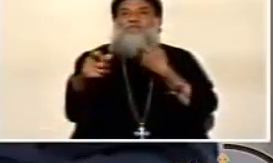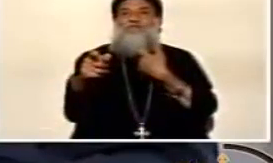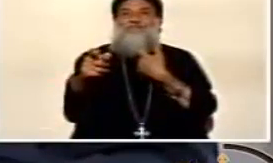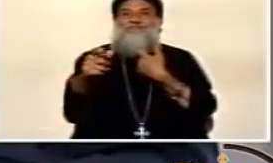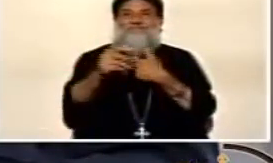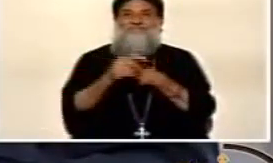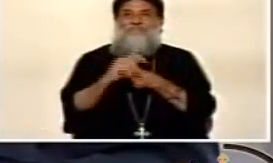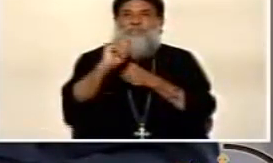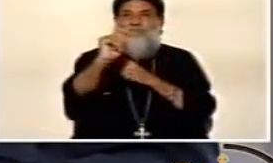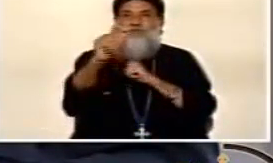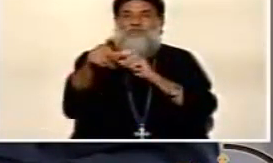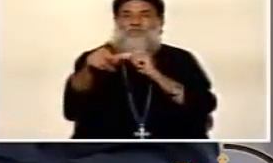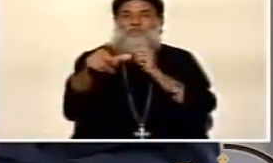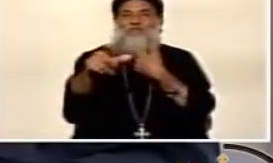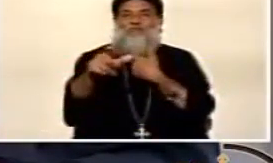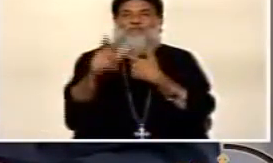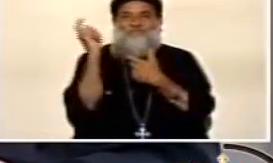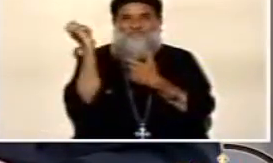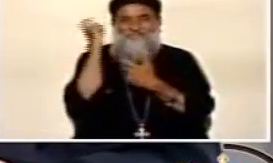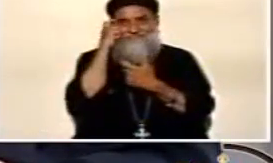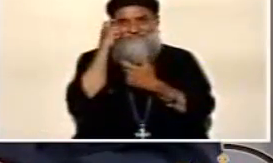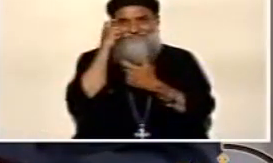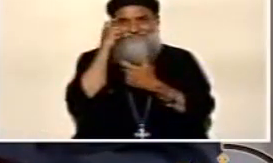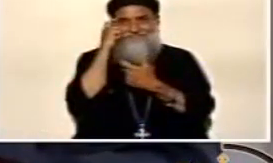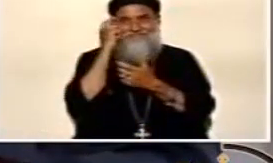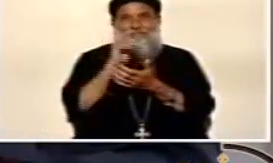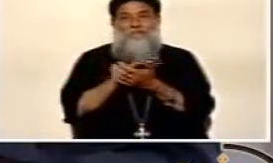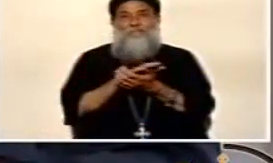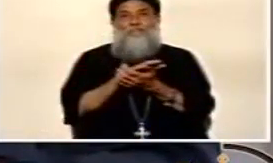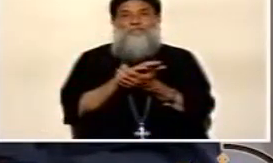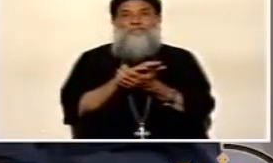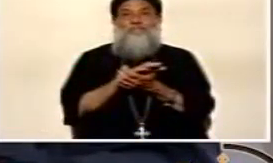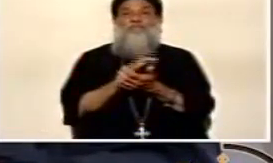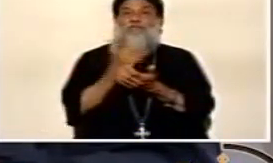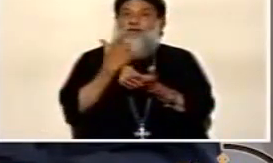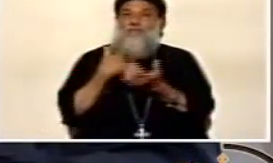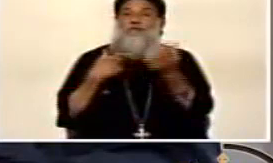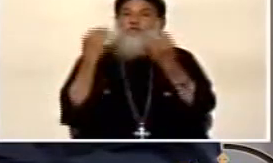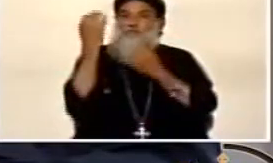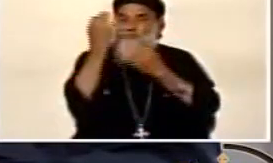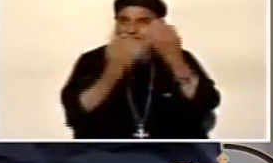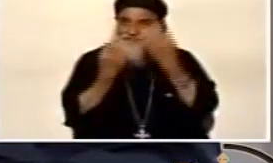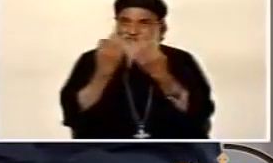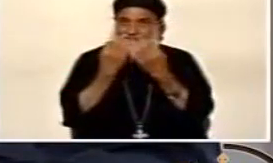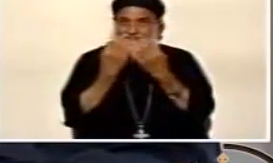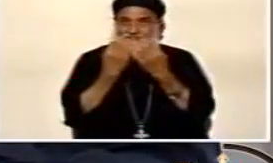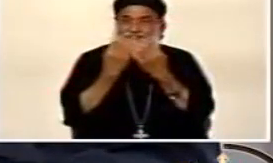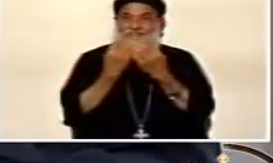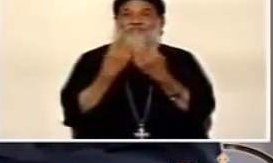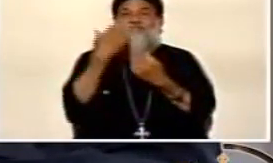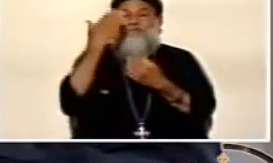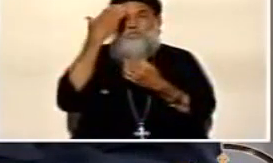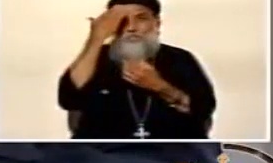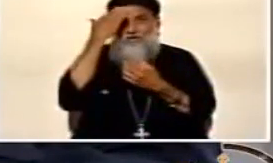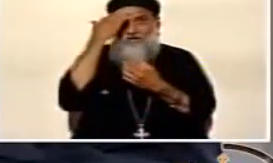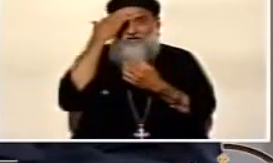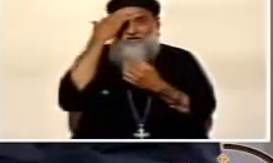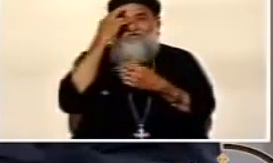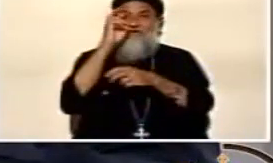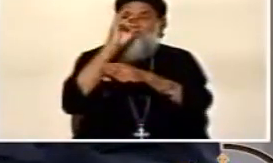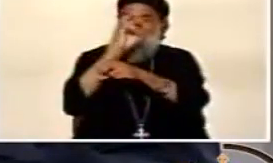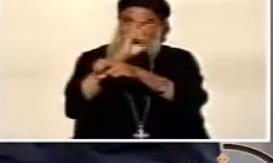لكي يستردوا منهم المثل. بل أحبوا أعداءكم وأحسنوا